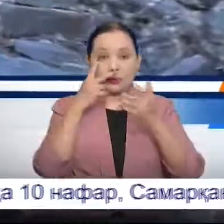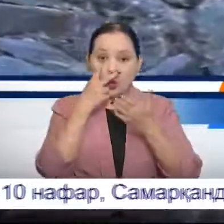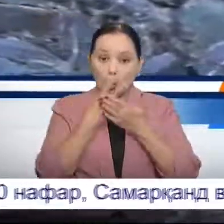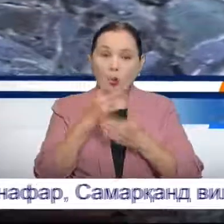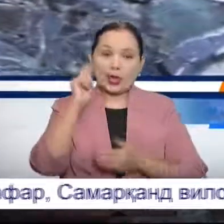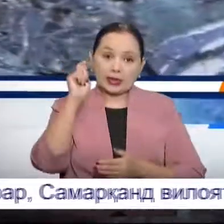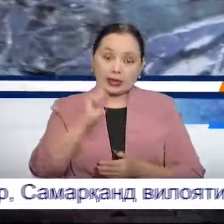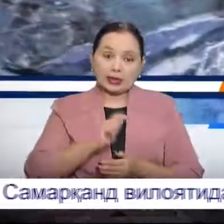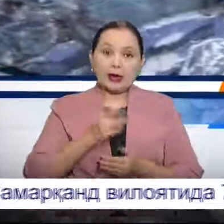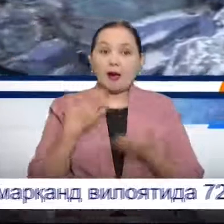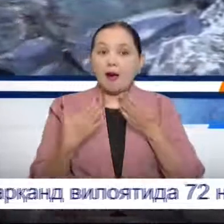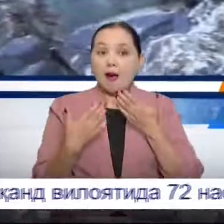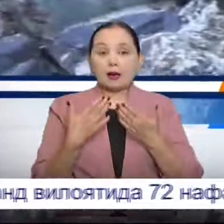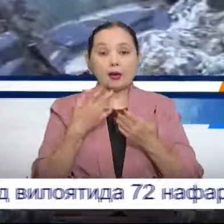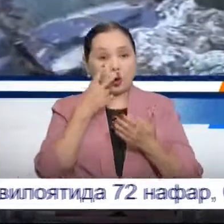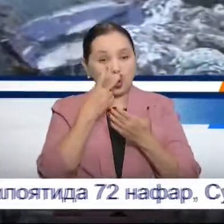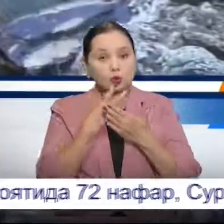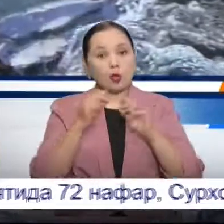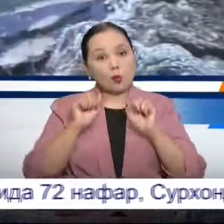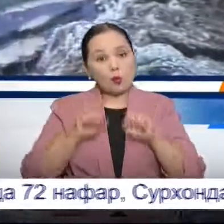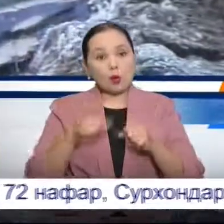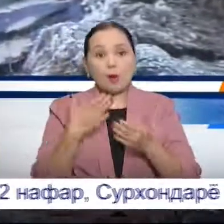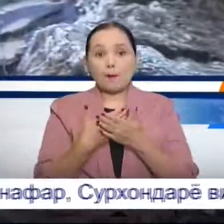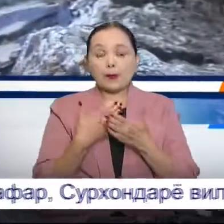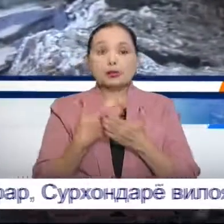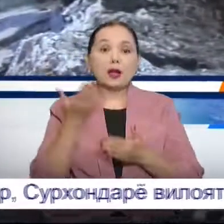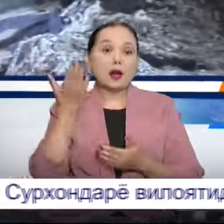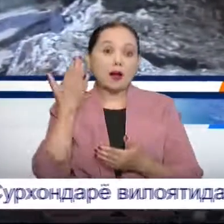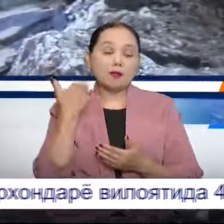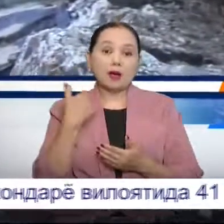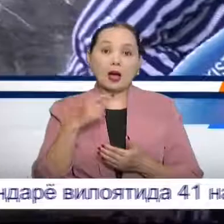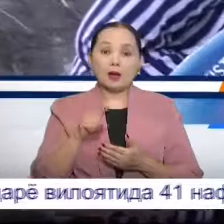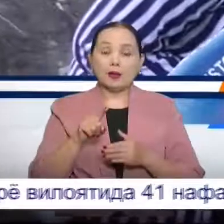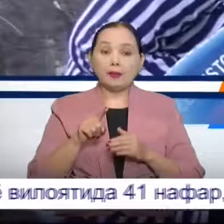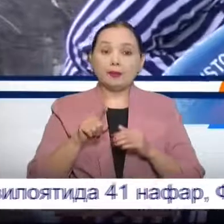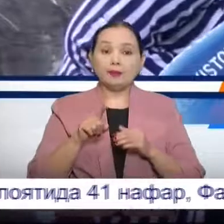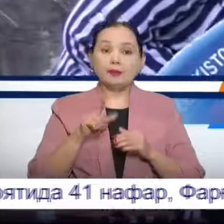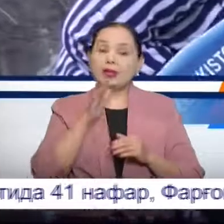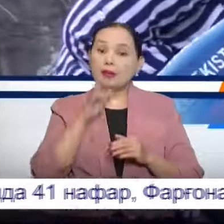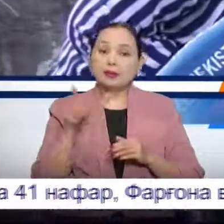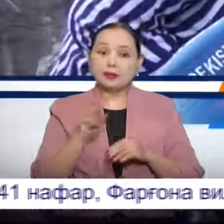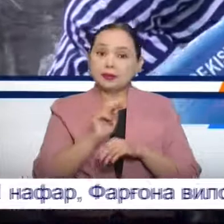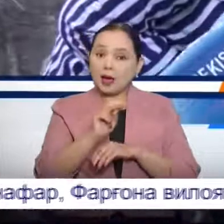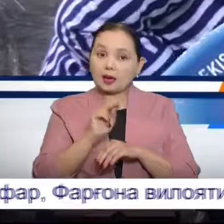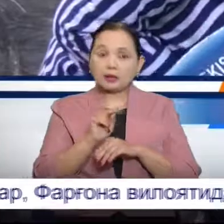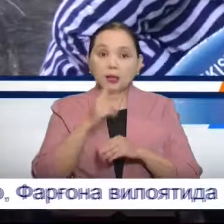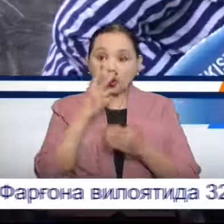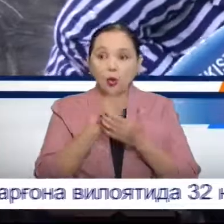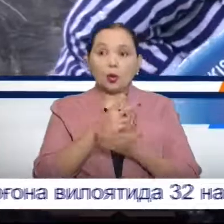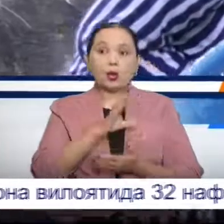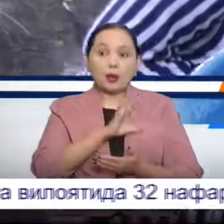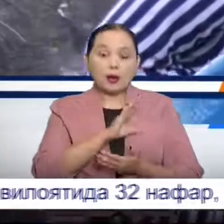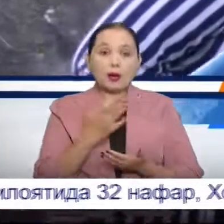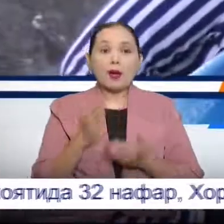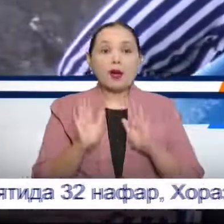ko'rgani keldik. Agarda ko'rishlaringiz mumkin, masalan, men ham avval o'sha darsliklardan mana bularni ko'rgan